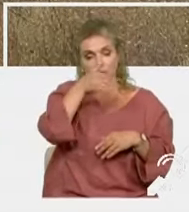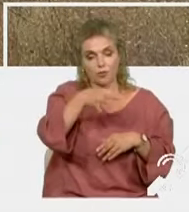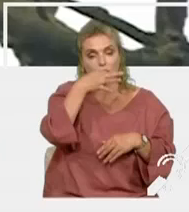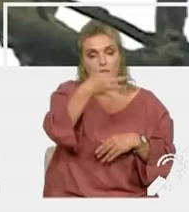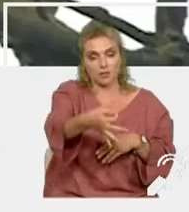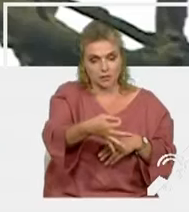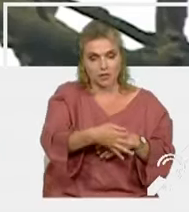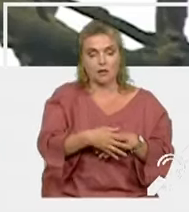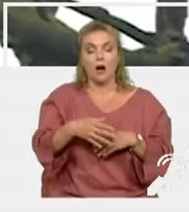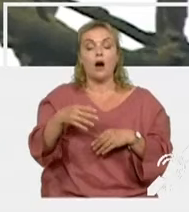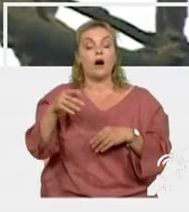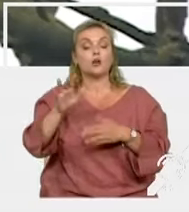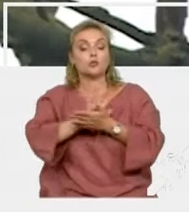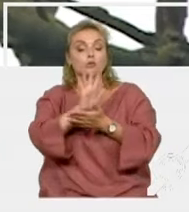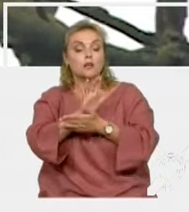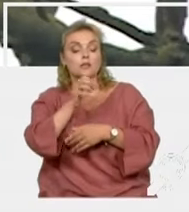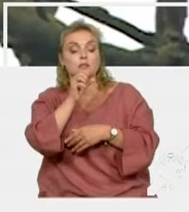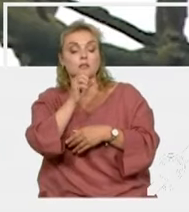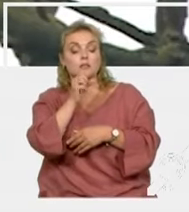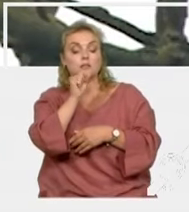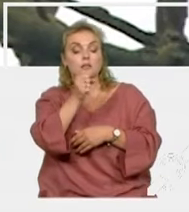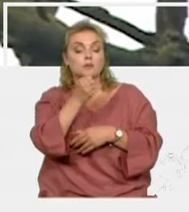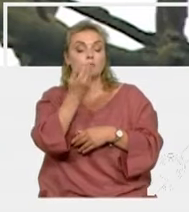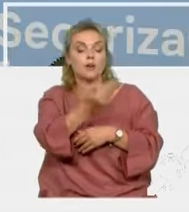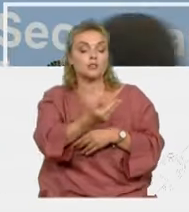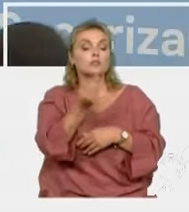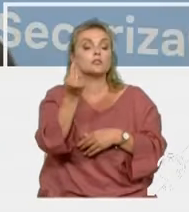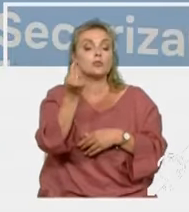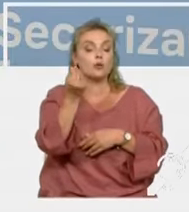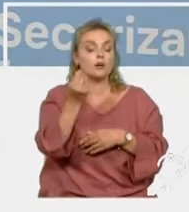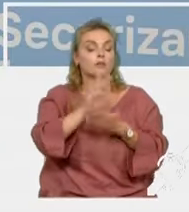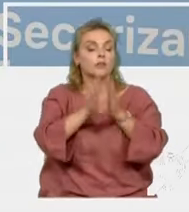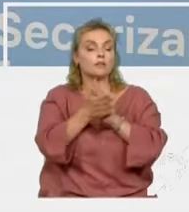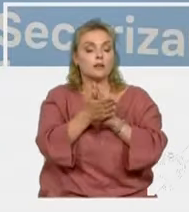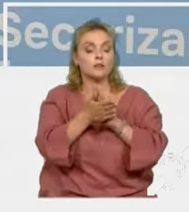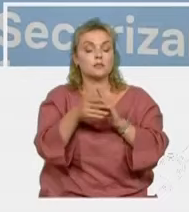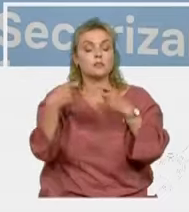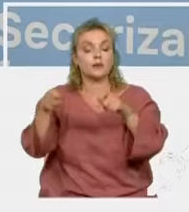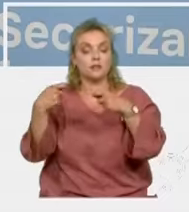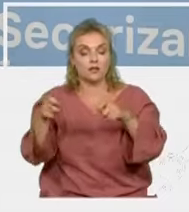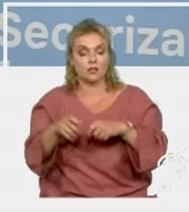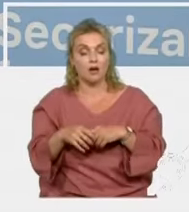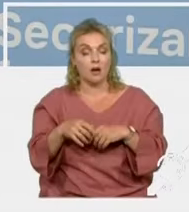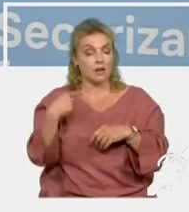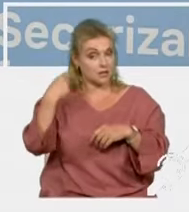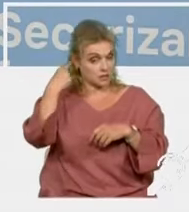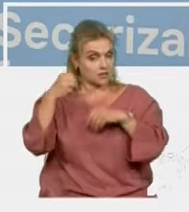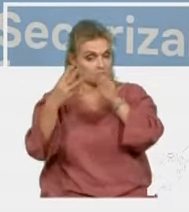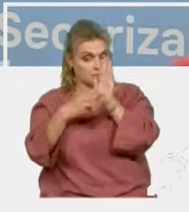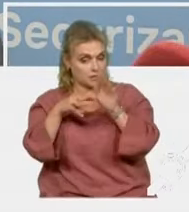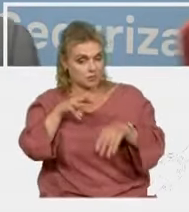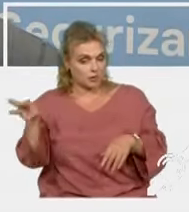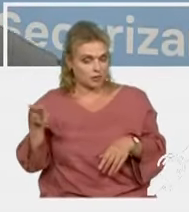public doar după ratificare. Știm că ultima sumă era de 18 milioane. Dați un pic răbdare, câteva zile și deja totul va fi